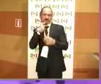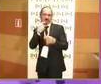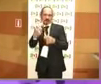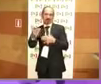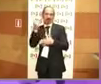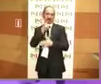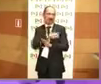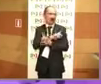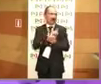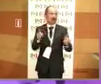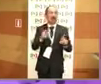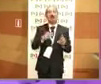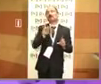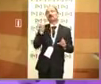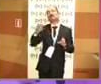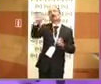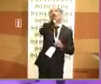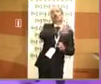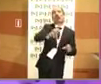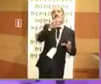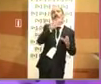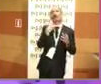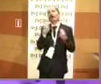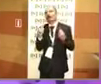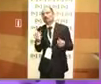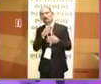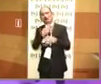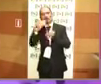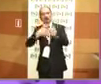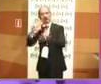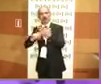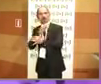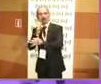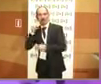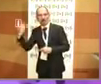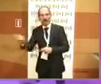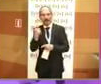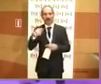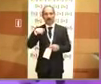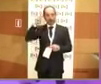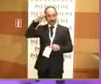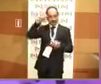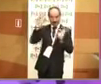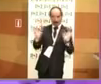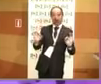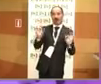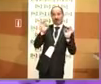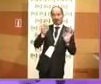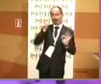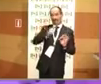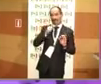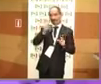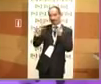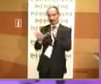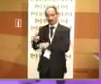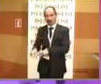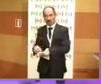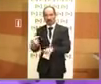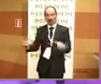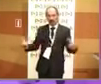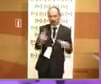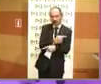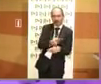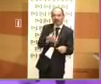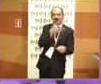Senza l'Europa tutto andrebbe per il meglio. Ingannano le persone. E noi sappiamo che è vero esattamente il contrario, l'opposto.